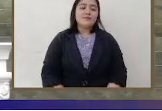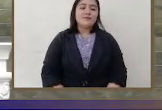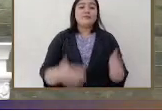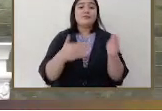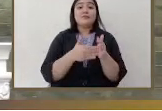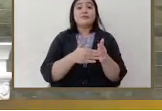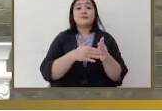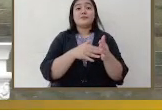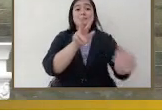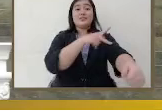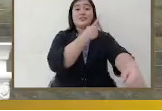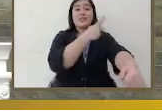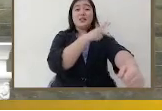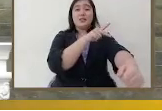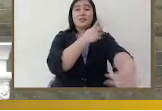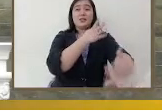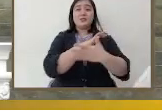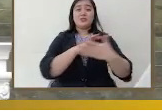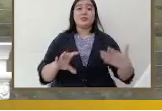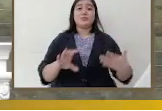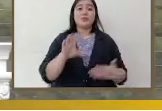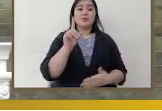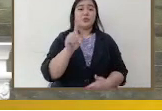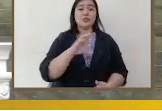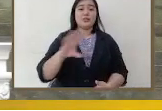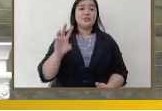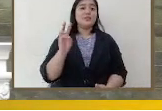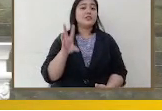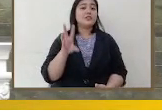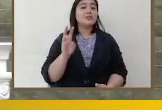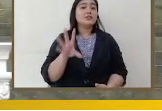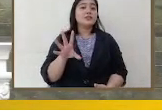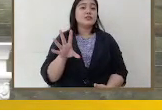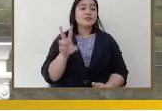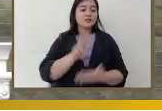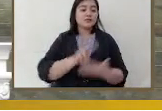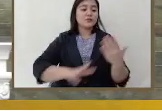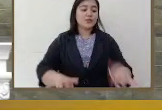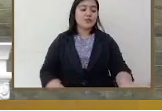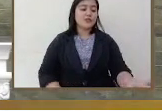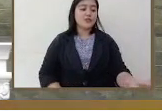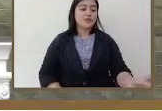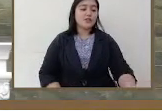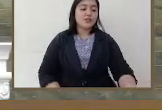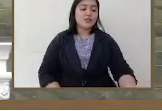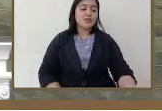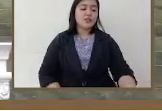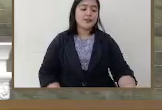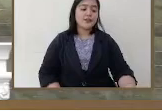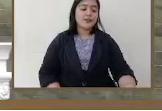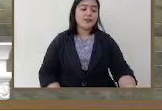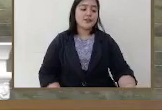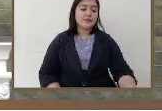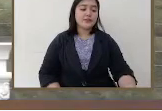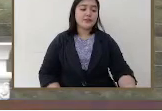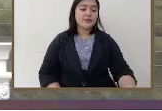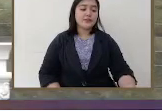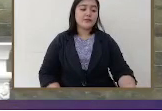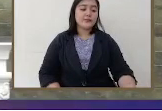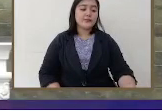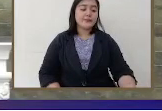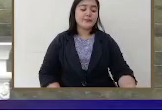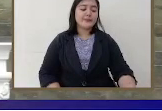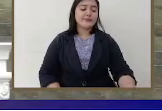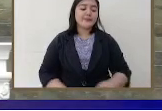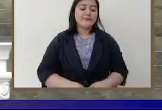Psalm, ito po yung continuation ng akin pong mensahe ng mga nakaraang linggo ng gabi. Ano po?